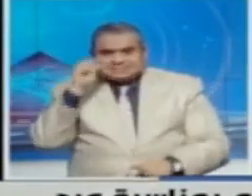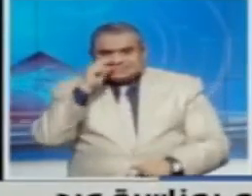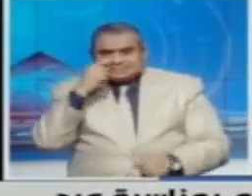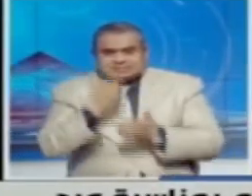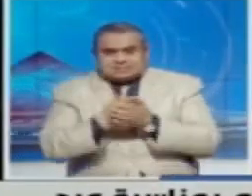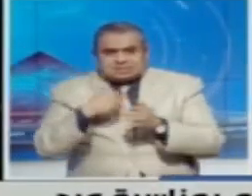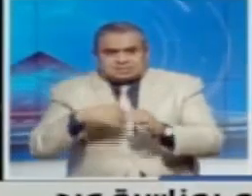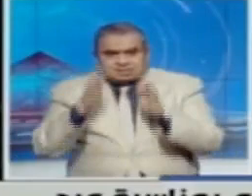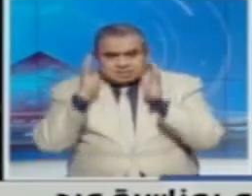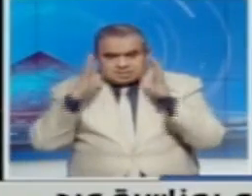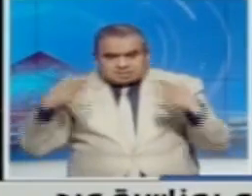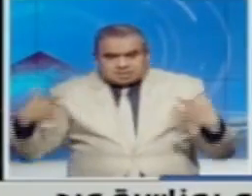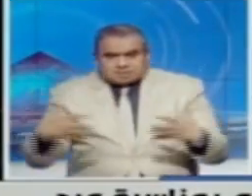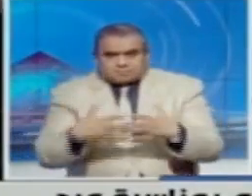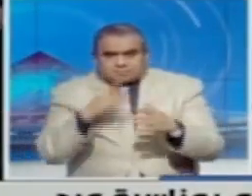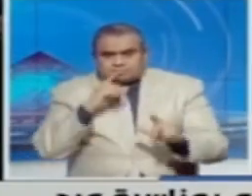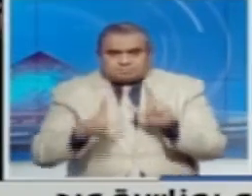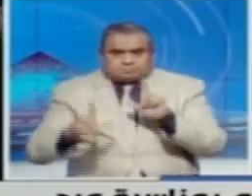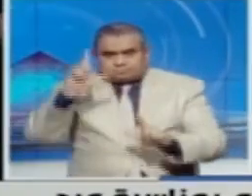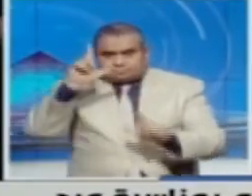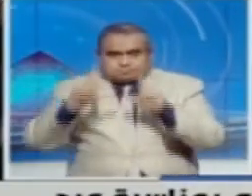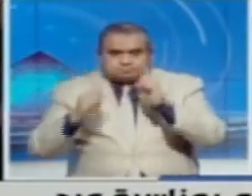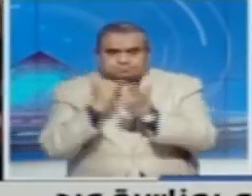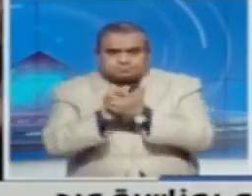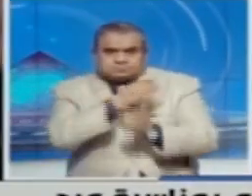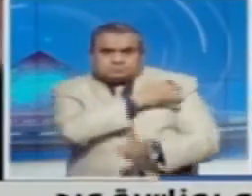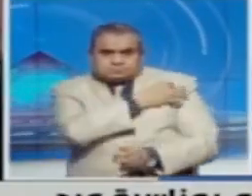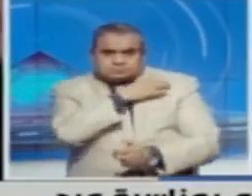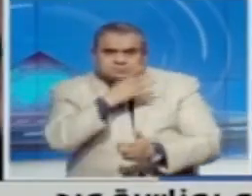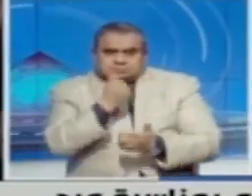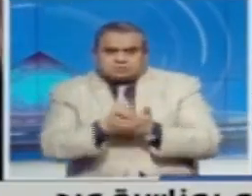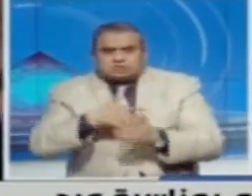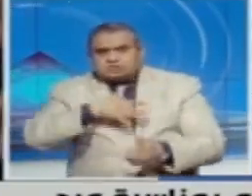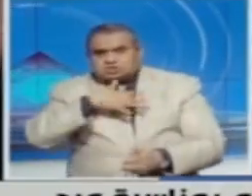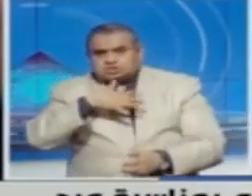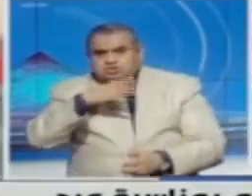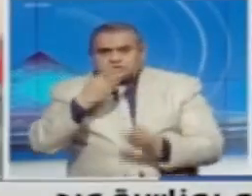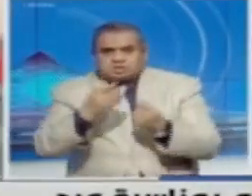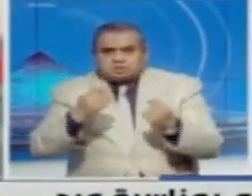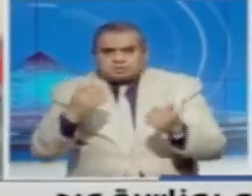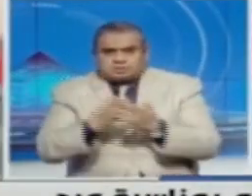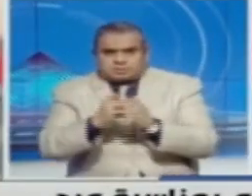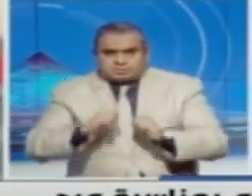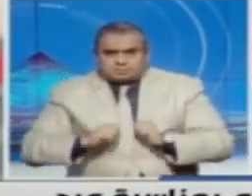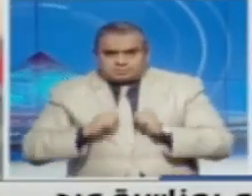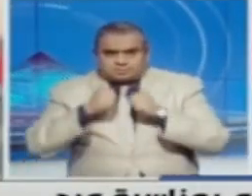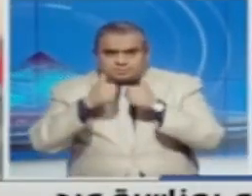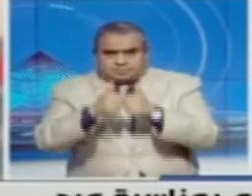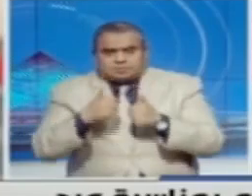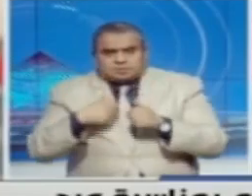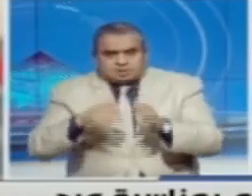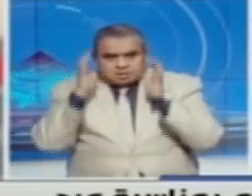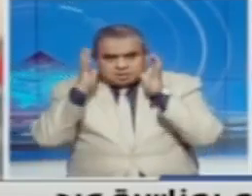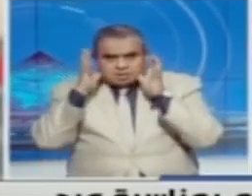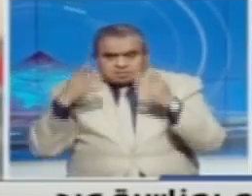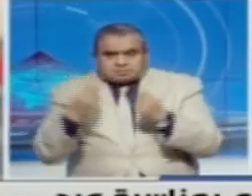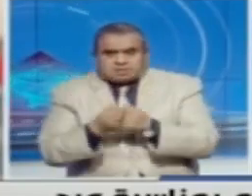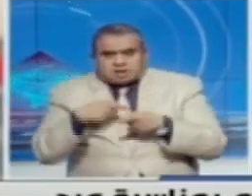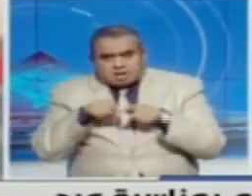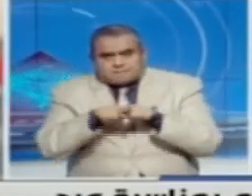وأقيمت الاحتفالية بحضور قيادات القطاع وشيوخ الأزهر. أتينا وشاركنا النزلاء فرحتهم بشعيرة